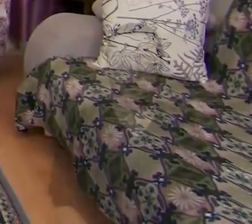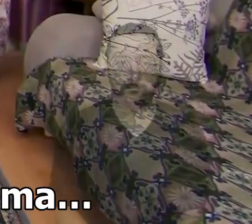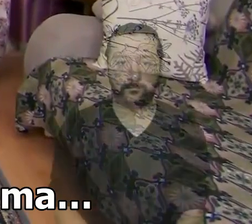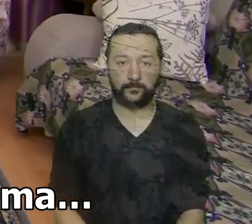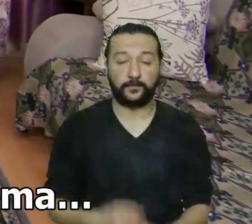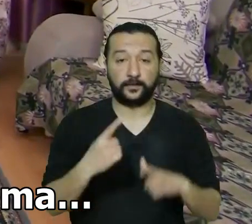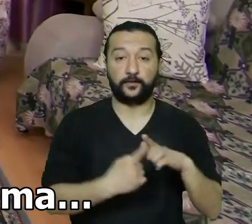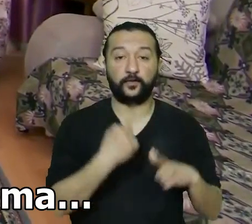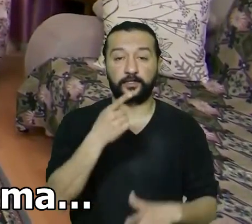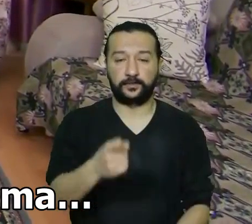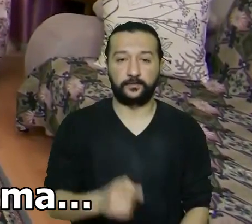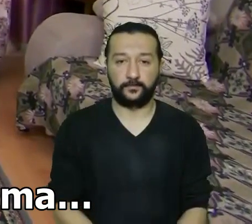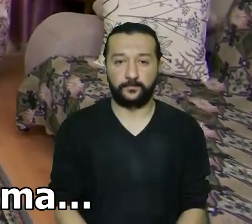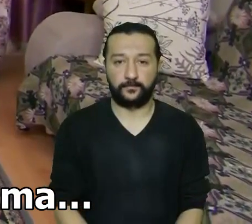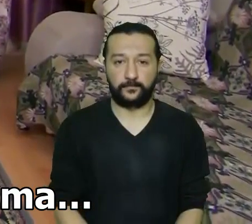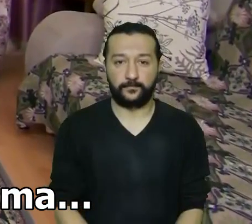Junior.